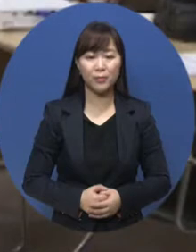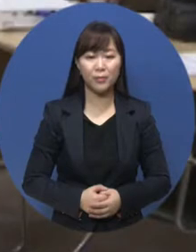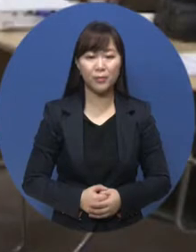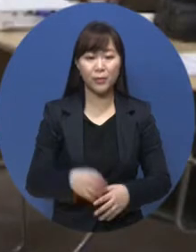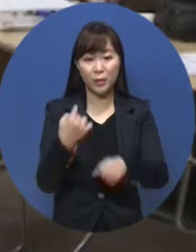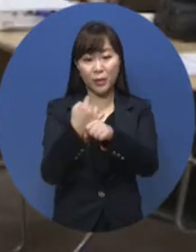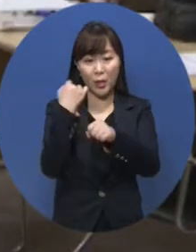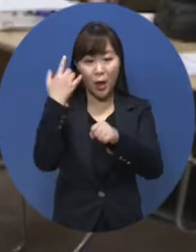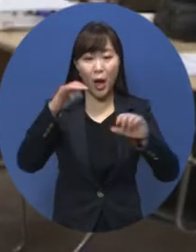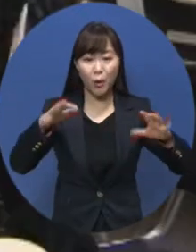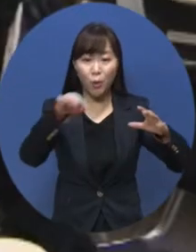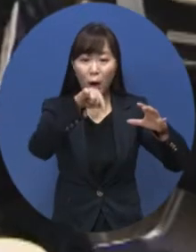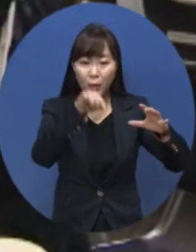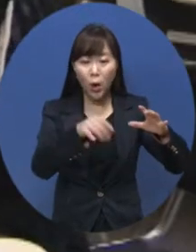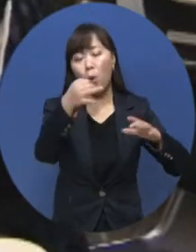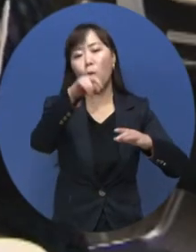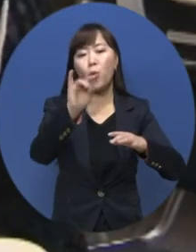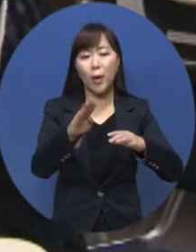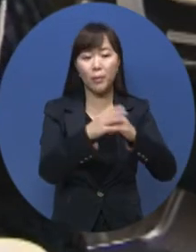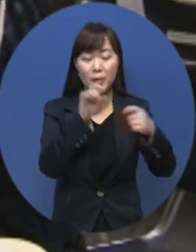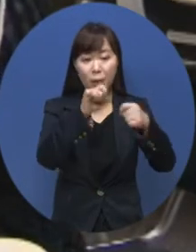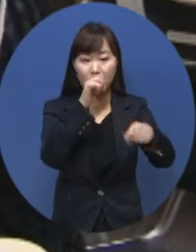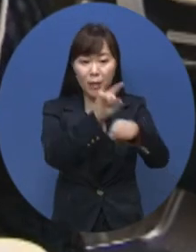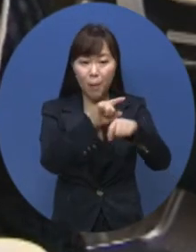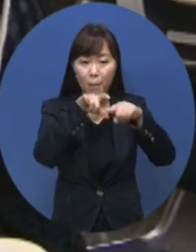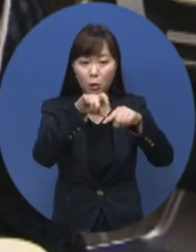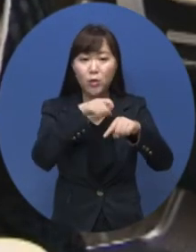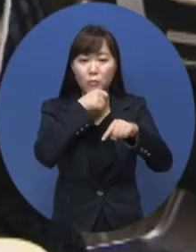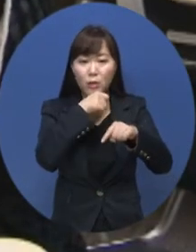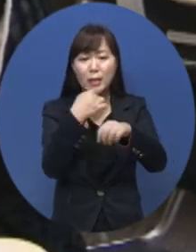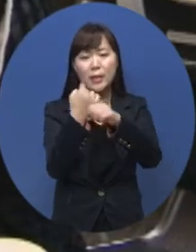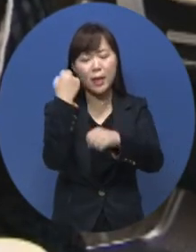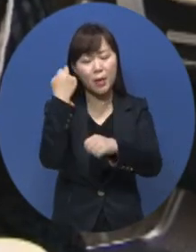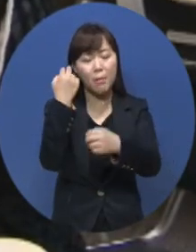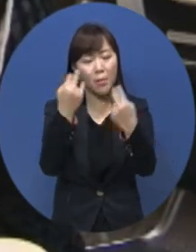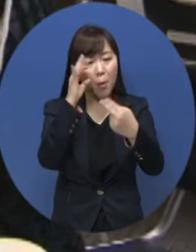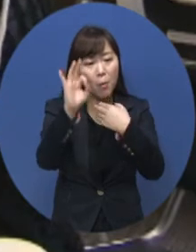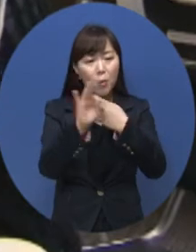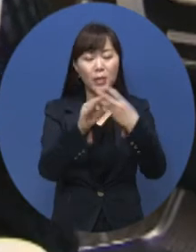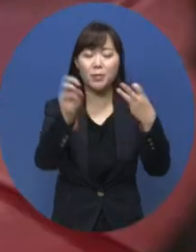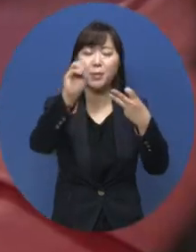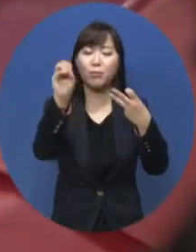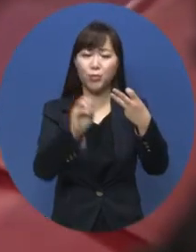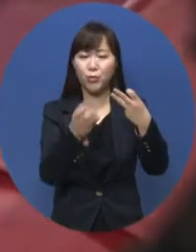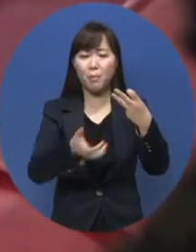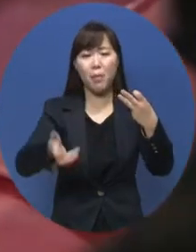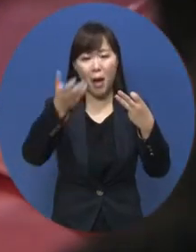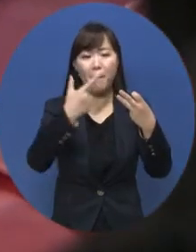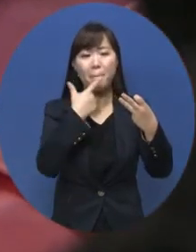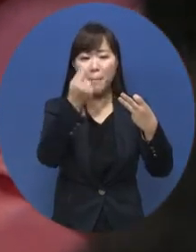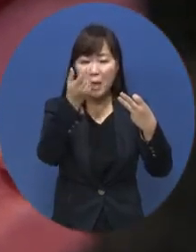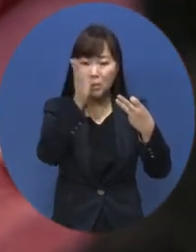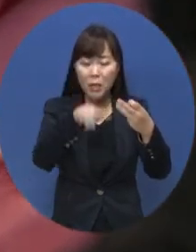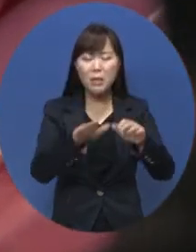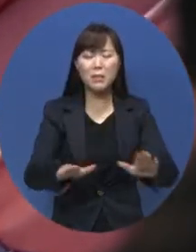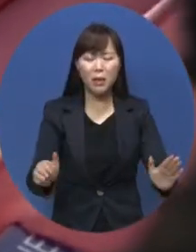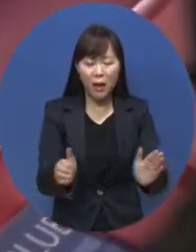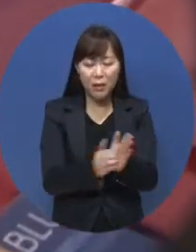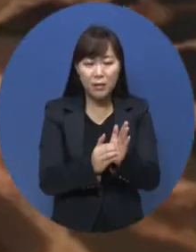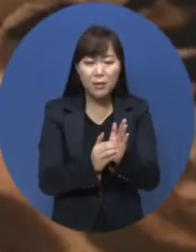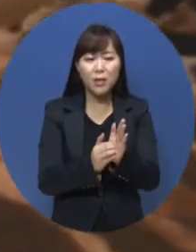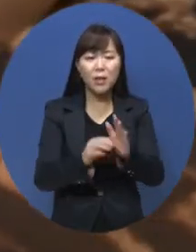지난 해 국내 웹 접근성 평균 점수가 전년 대비 13% 향상된 것으로 나타났으나 아직까지